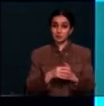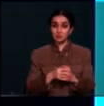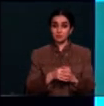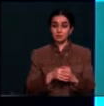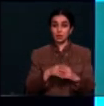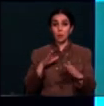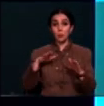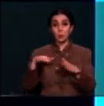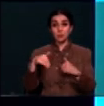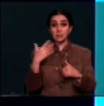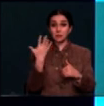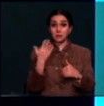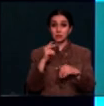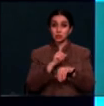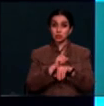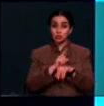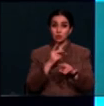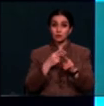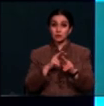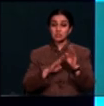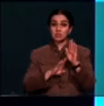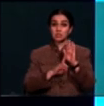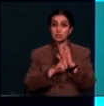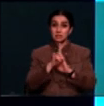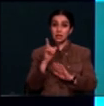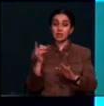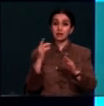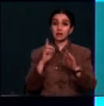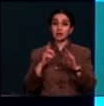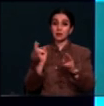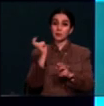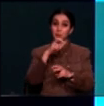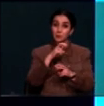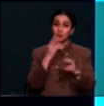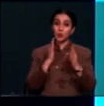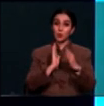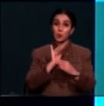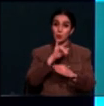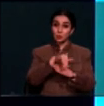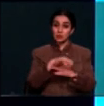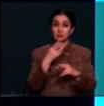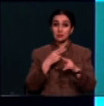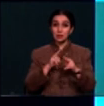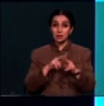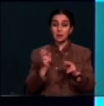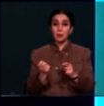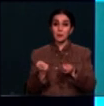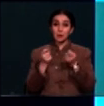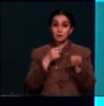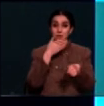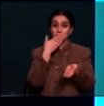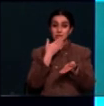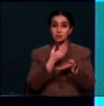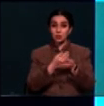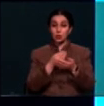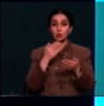После 5 часов стали съезжаться гости. Князь Василий Львович привез с собой